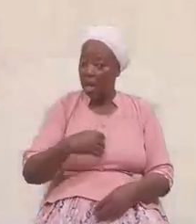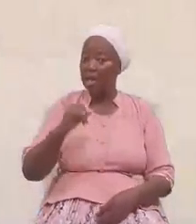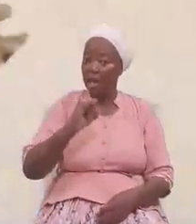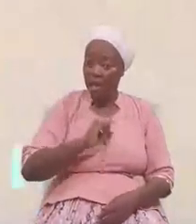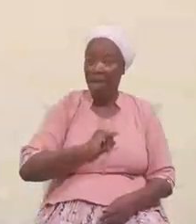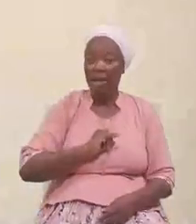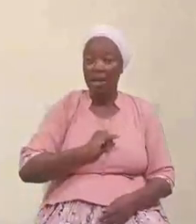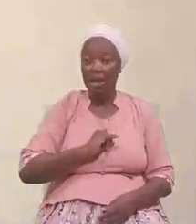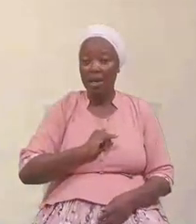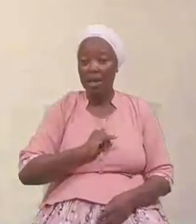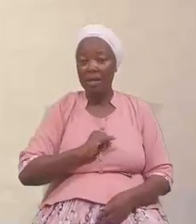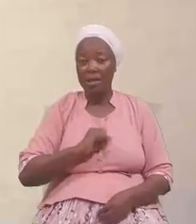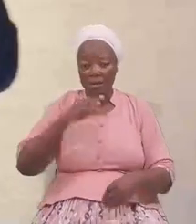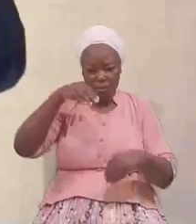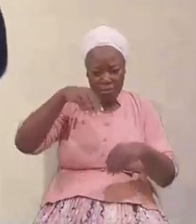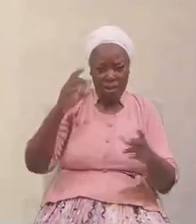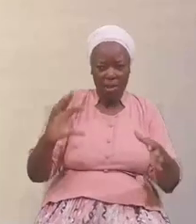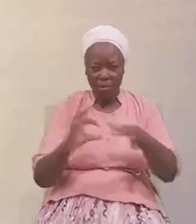Et